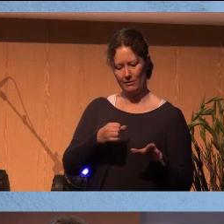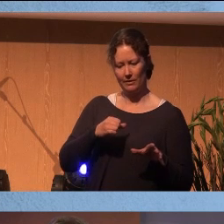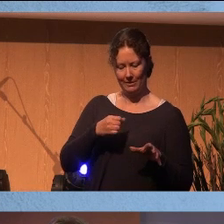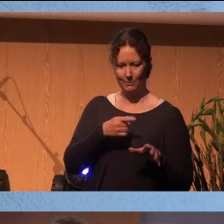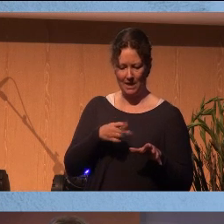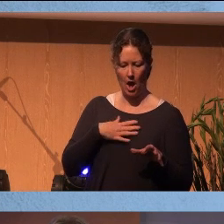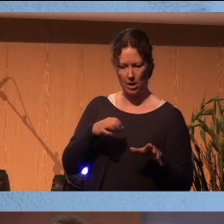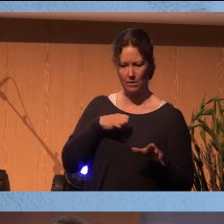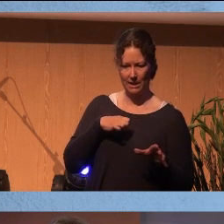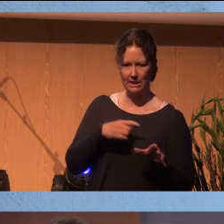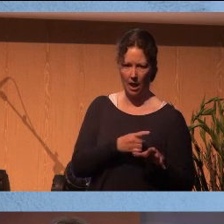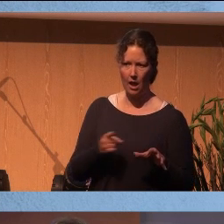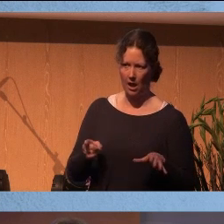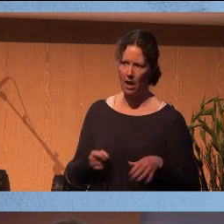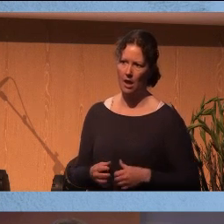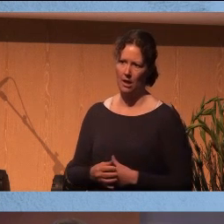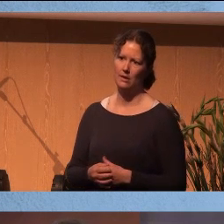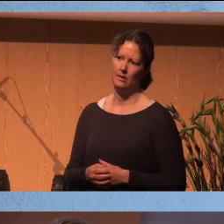selv.